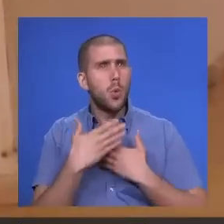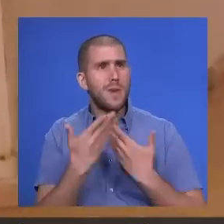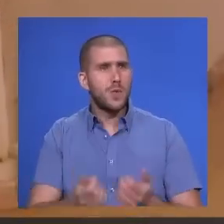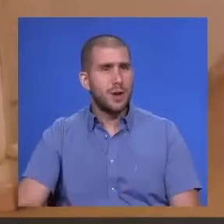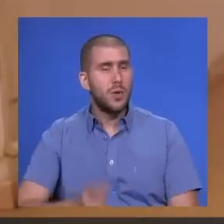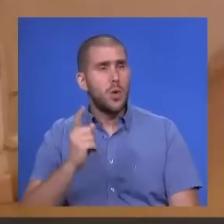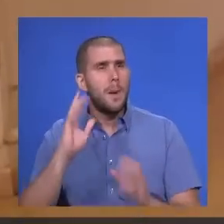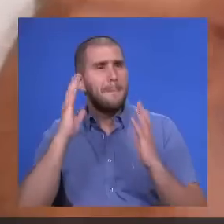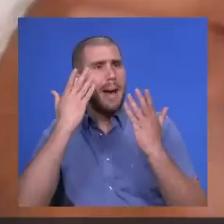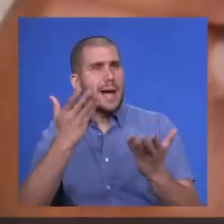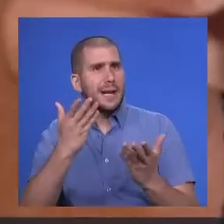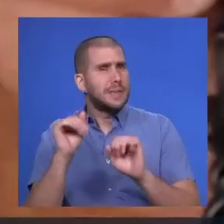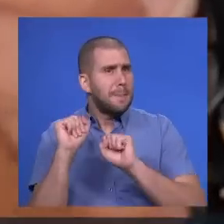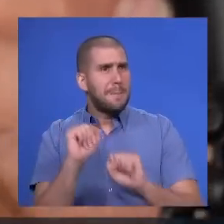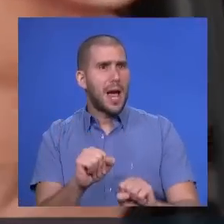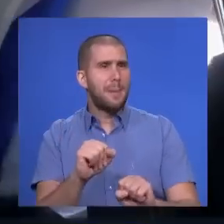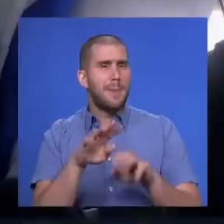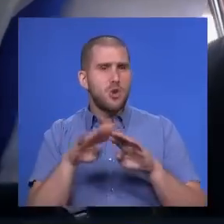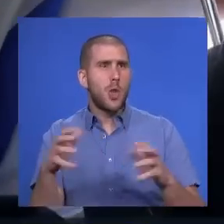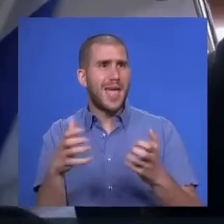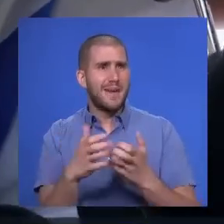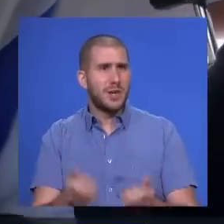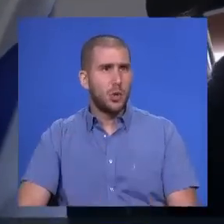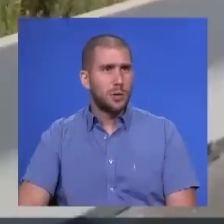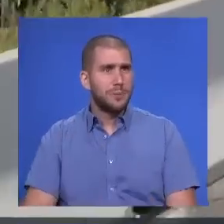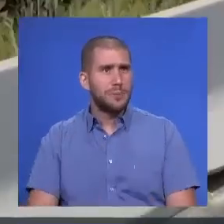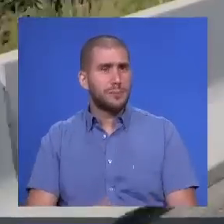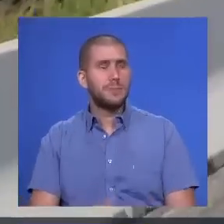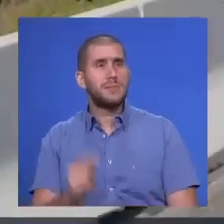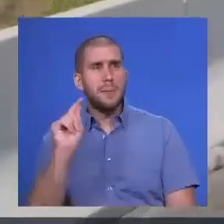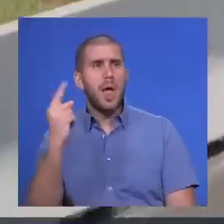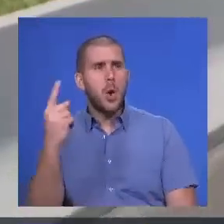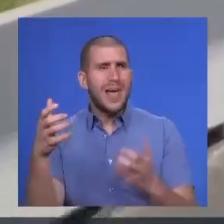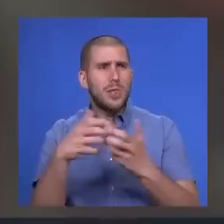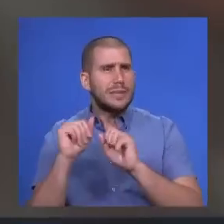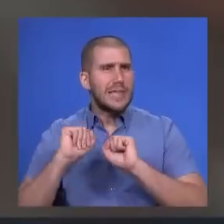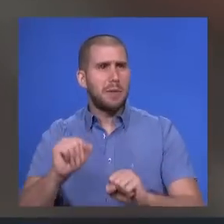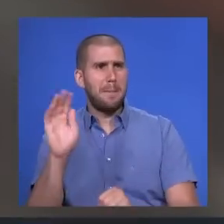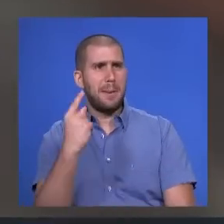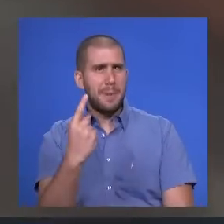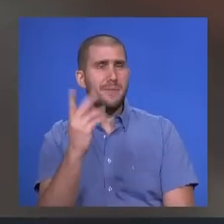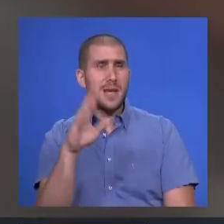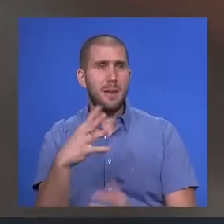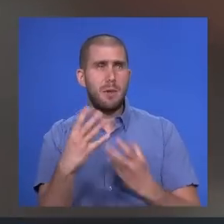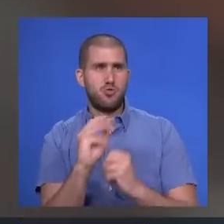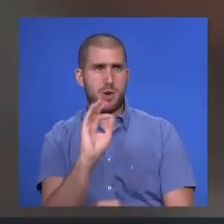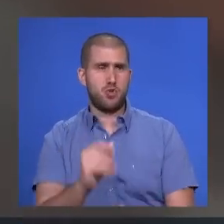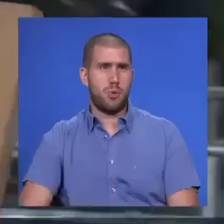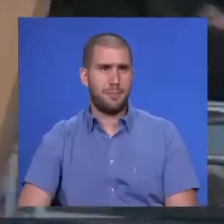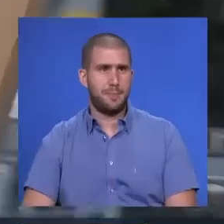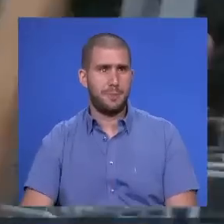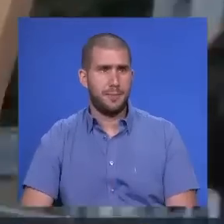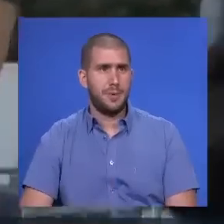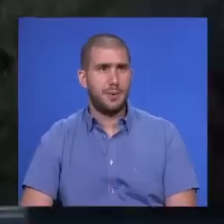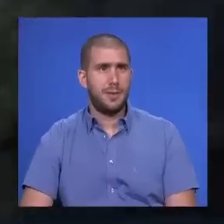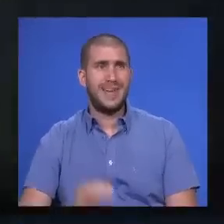הוא מעריץ אותו, מגבה אותו ברשתות החברתיות, ומגיע לכל כינוס תמיכה בנתניהו, גם ממשפחתו.